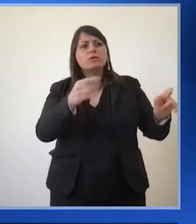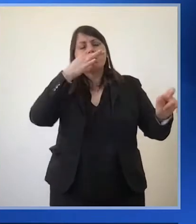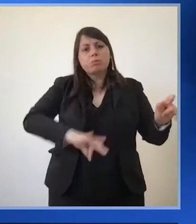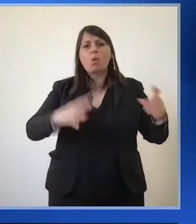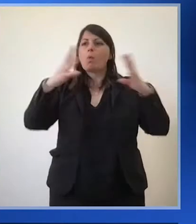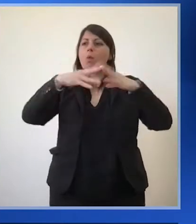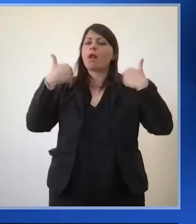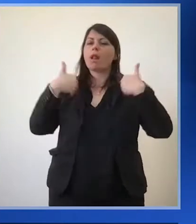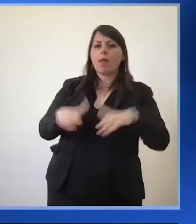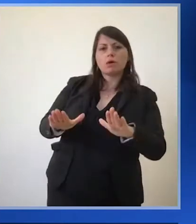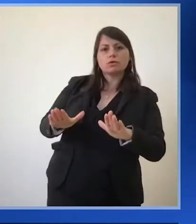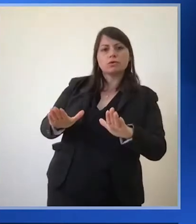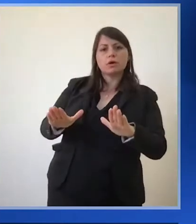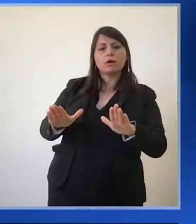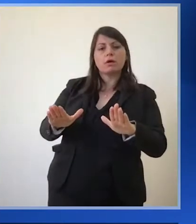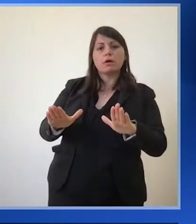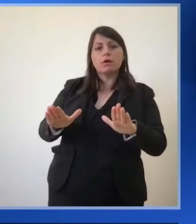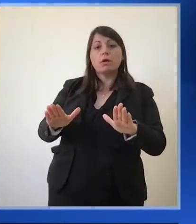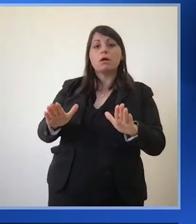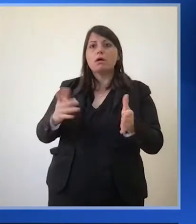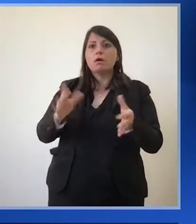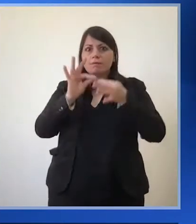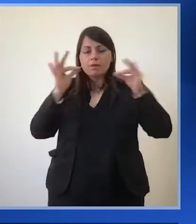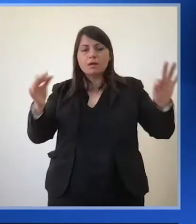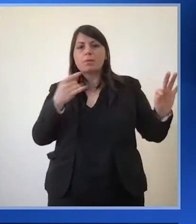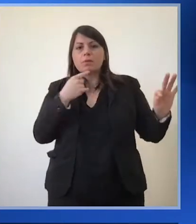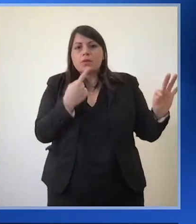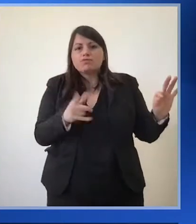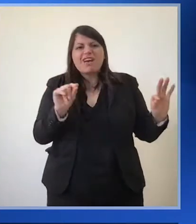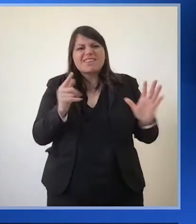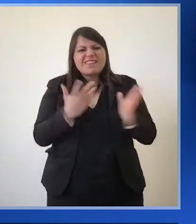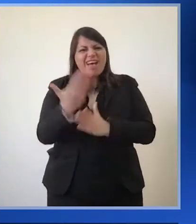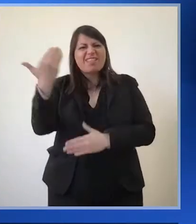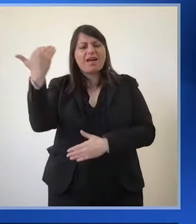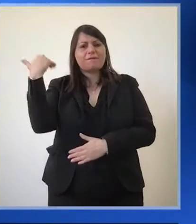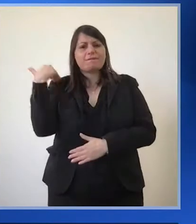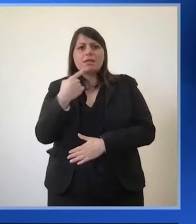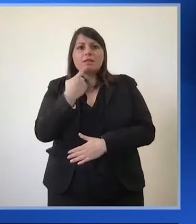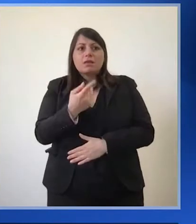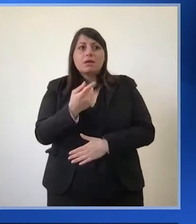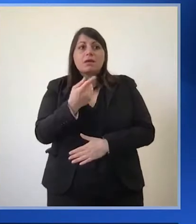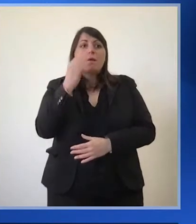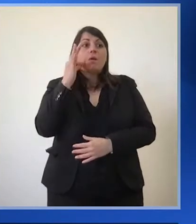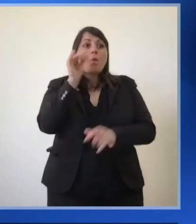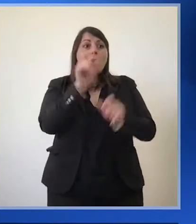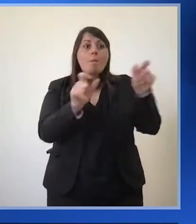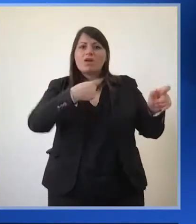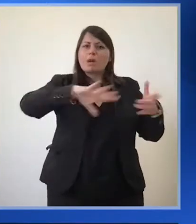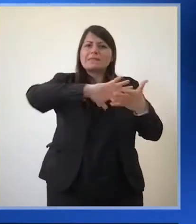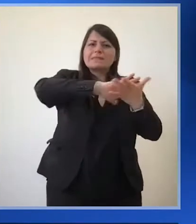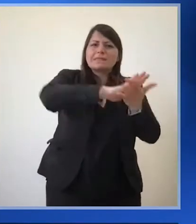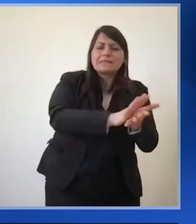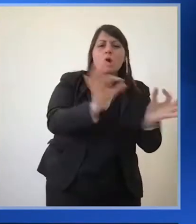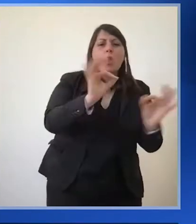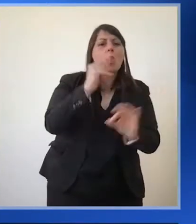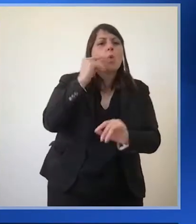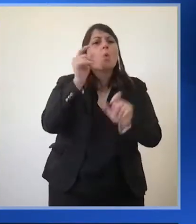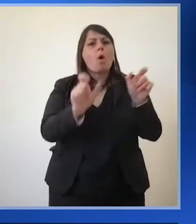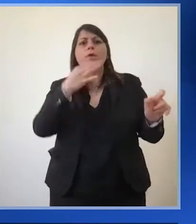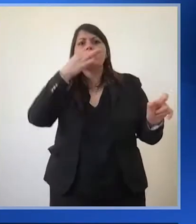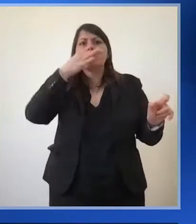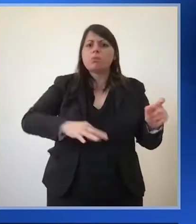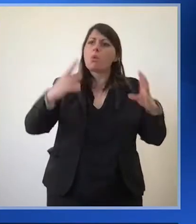Metteremo fine al genere umano o l'umanità saprà rinunciare alla guerra?